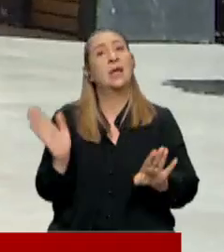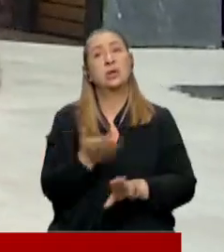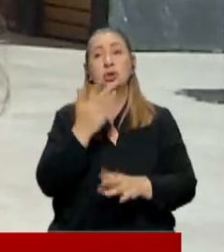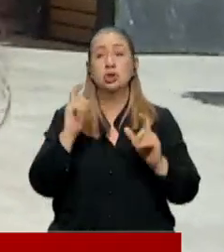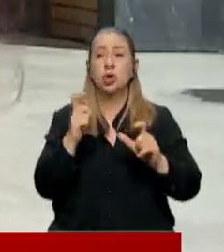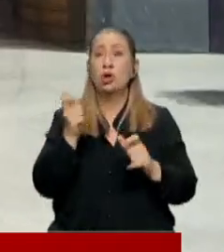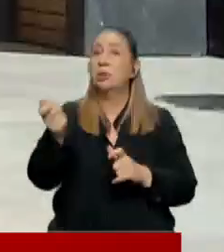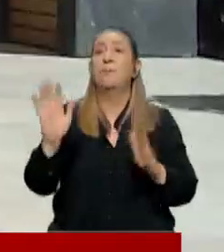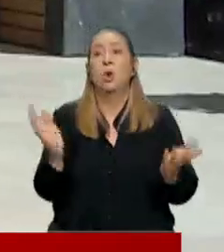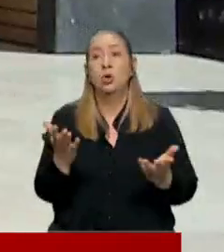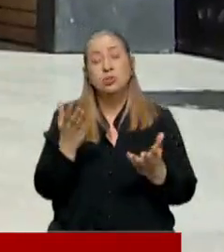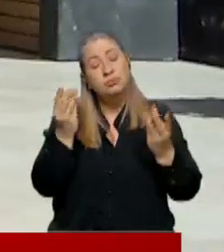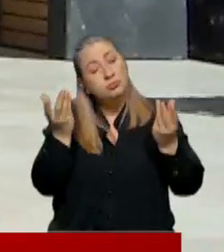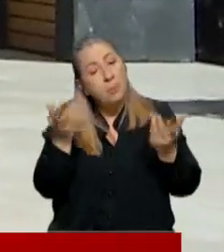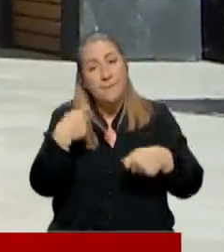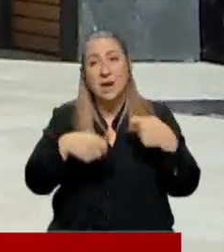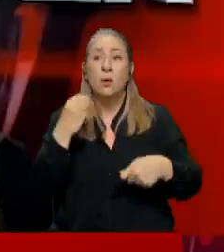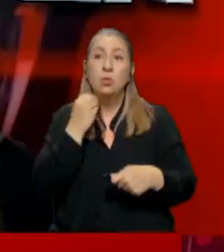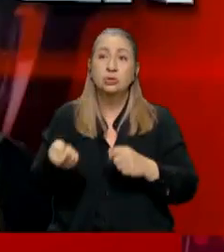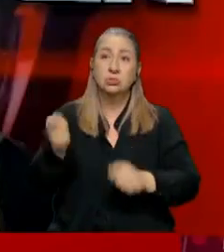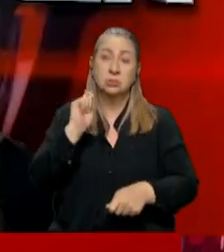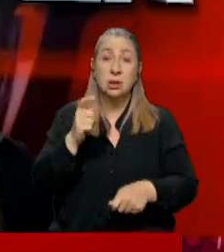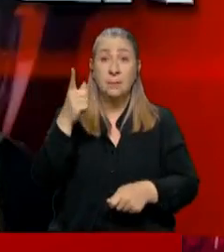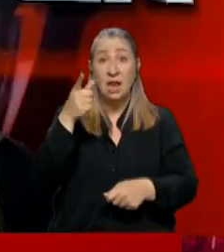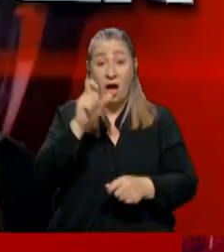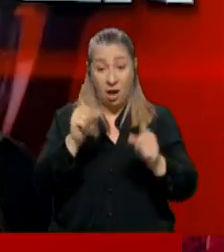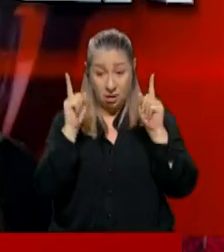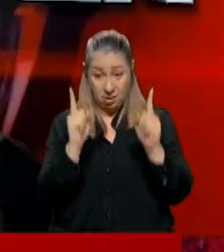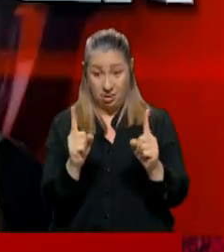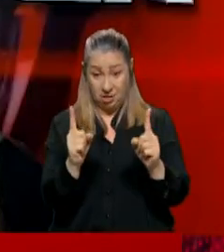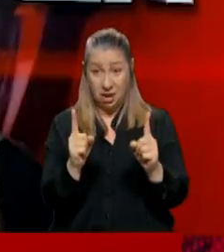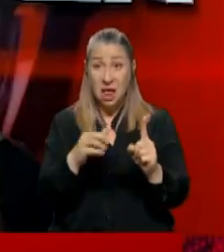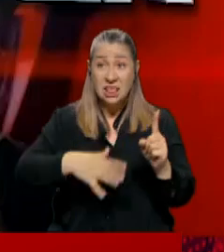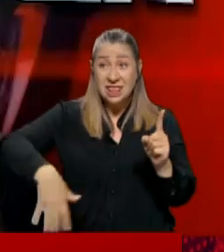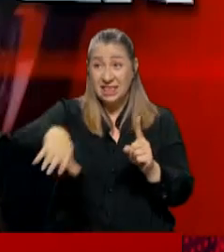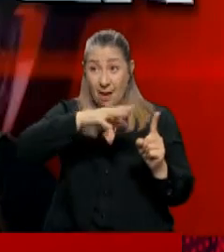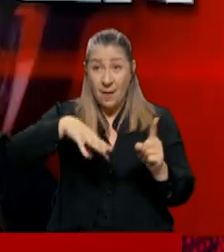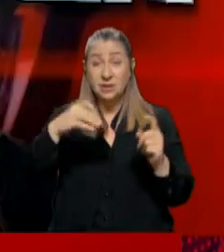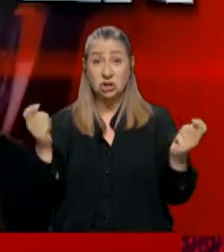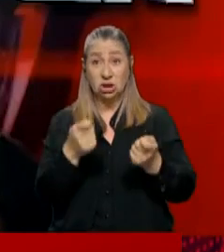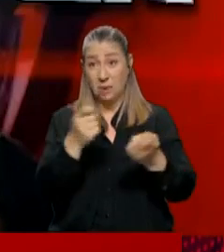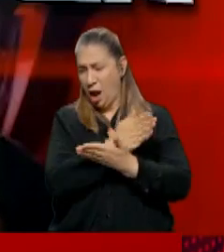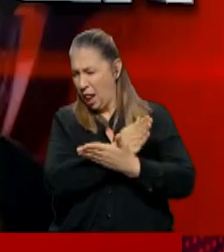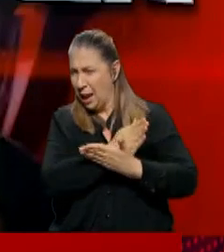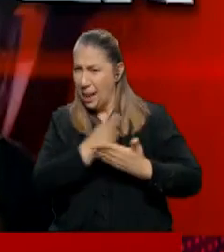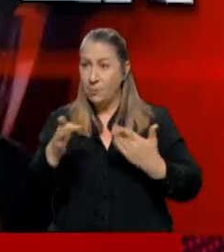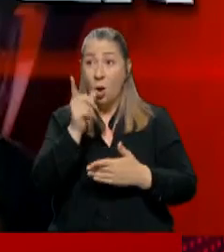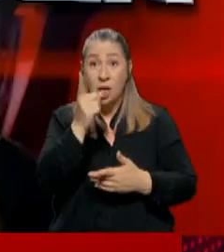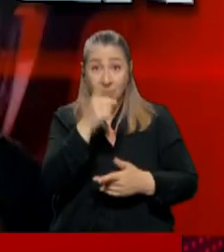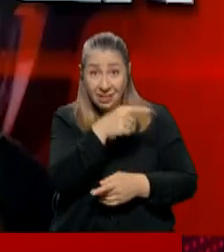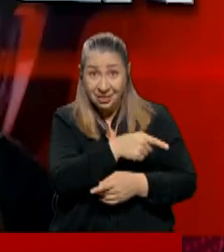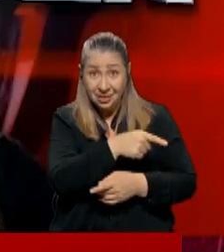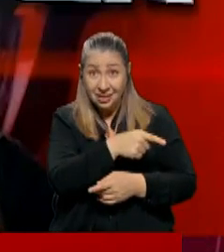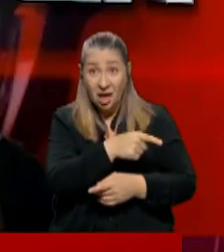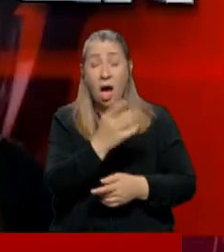geçiriyorum. Sigortam ödenmiyor. Büyük ihtimalle bankaya borçlanacağız. Bir ay boyunca tamamıyla çalışmalarını sürdürsek öğretmen